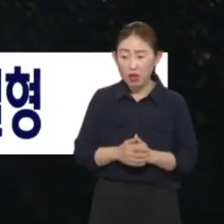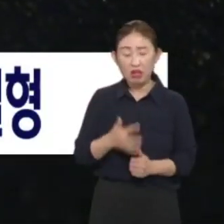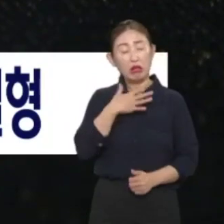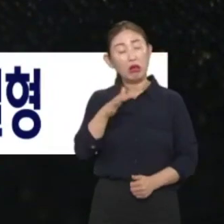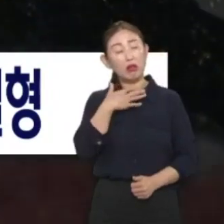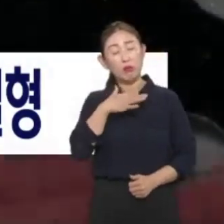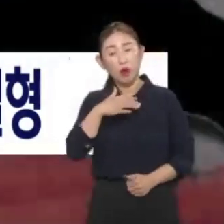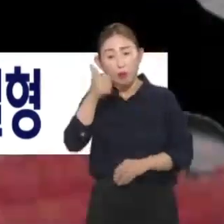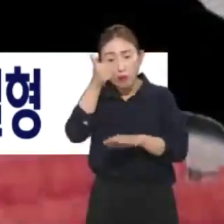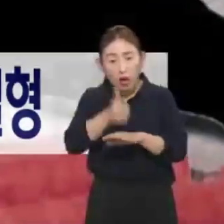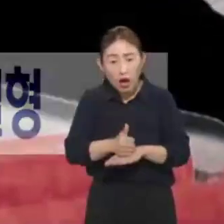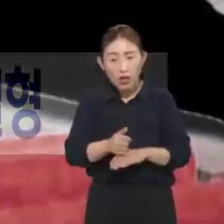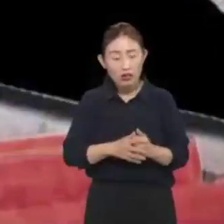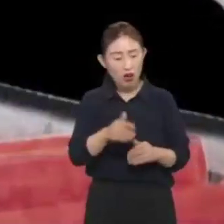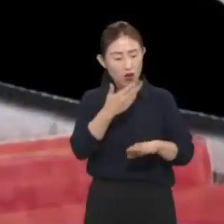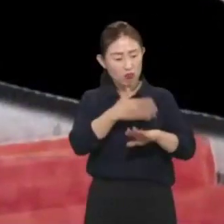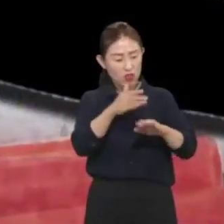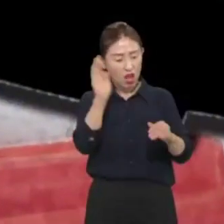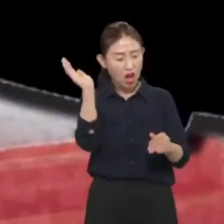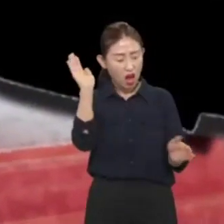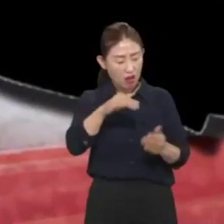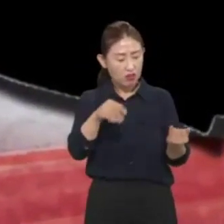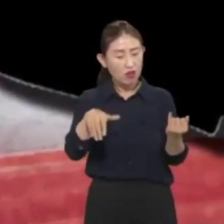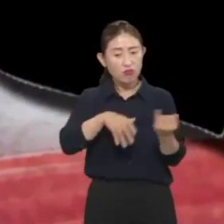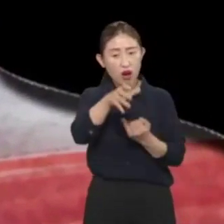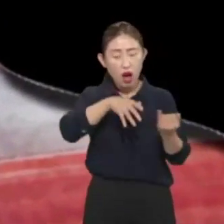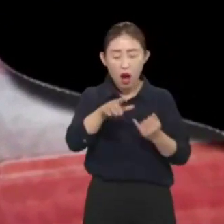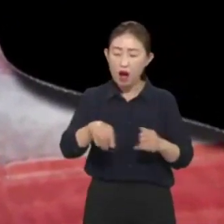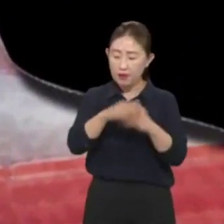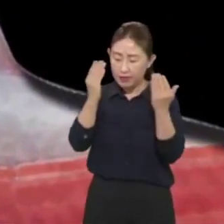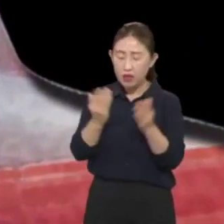부인하다 피해자를 불량 학생처럼 몰아세운 점 등을